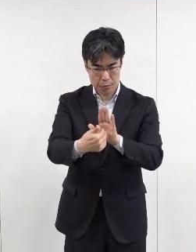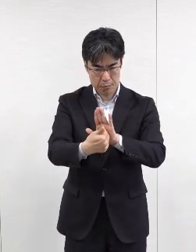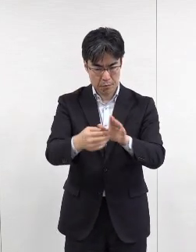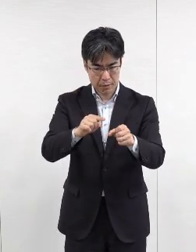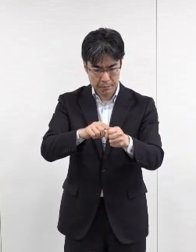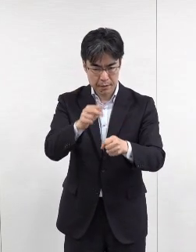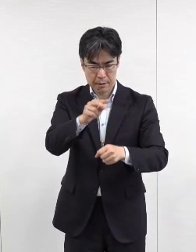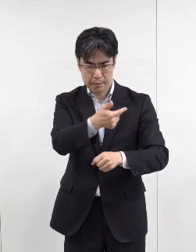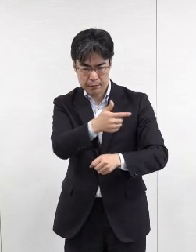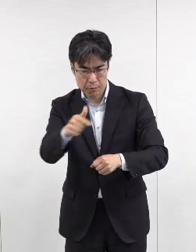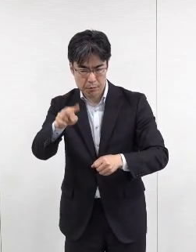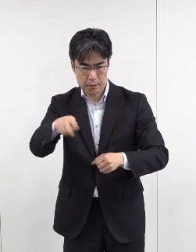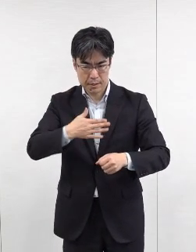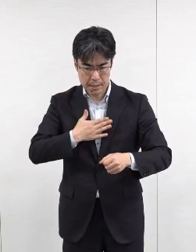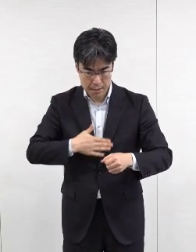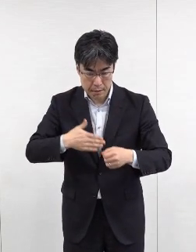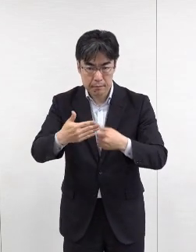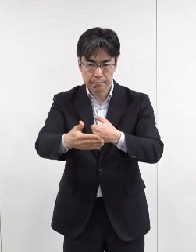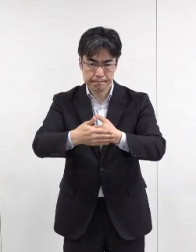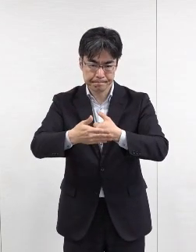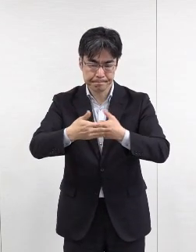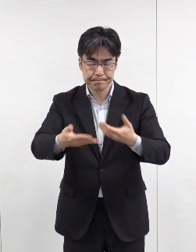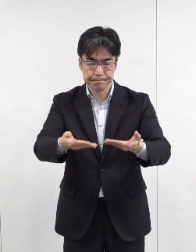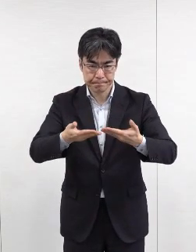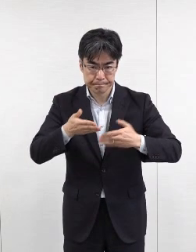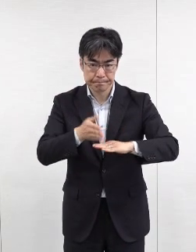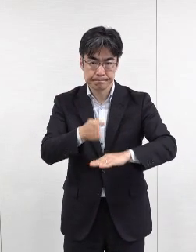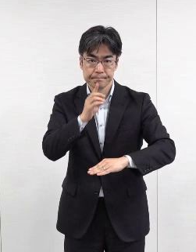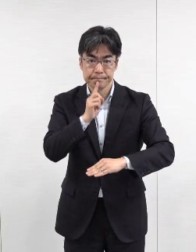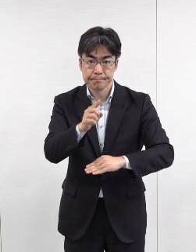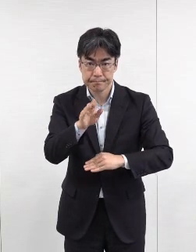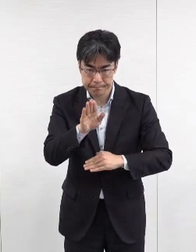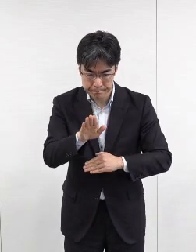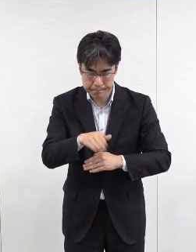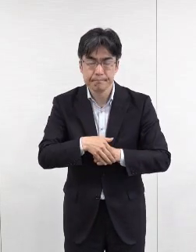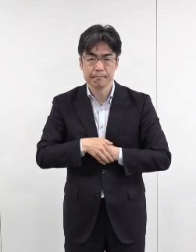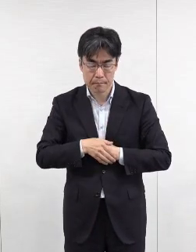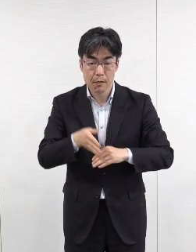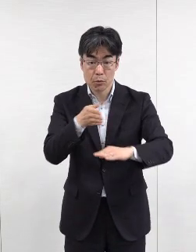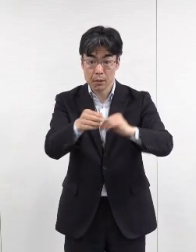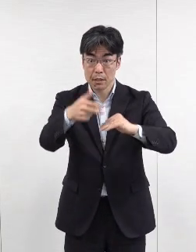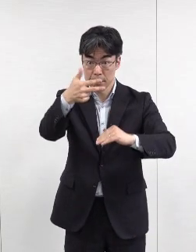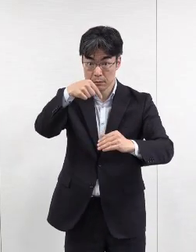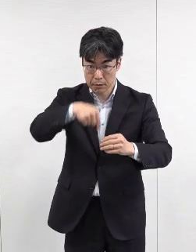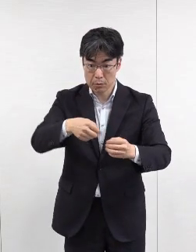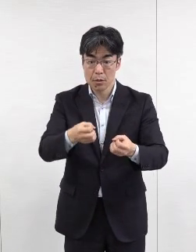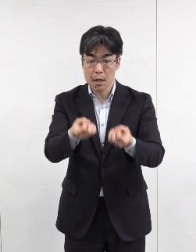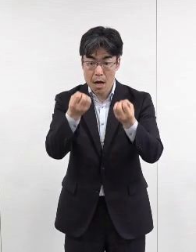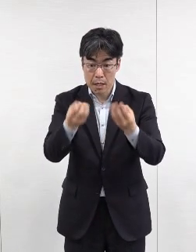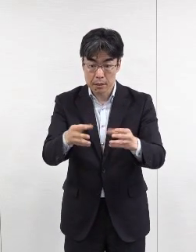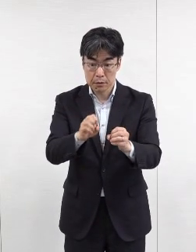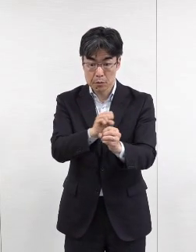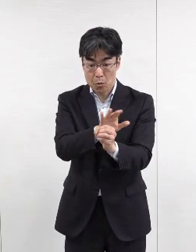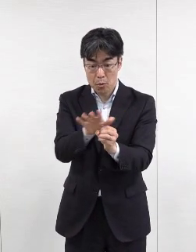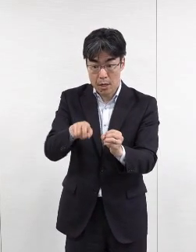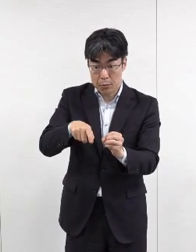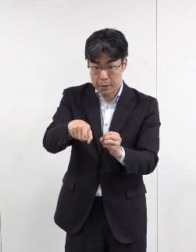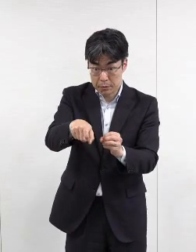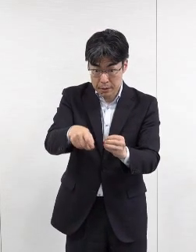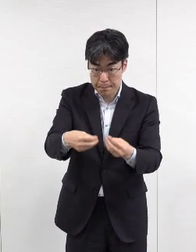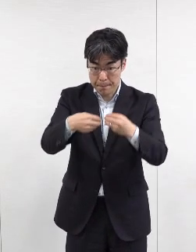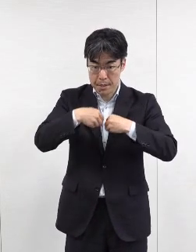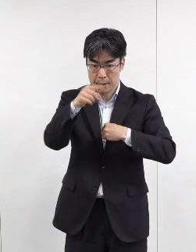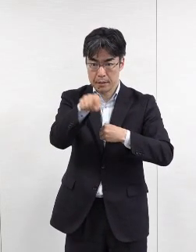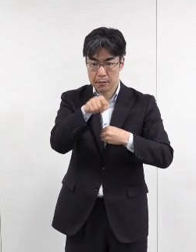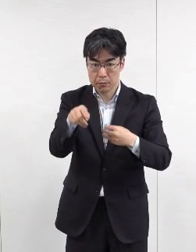にご理解とご協力をいただきましてありがとうございます本市における新規感染